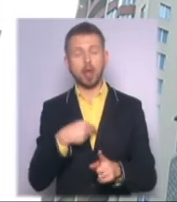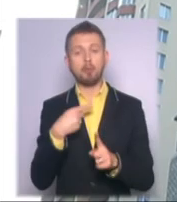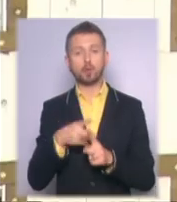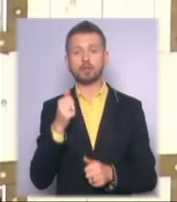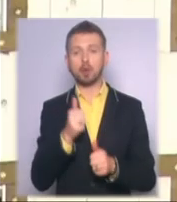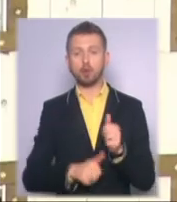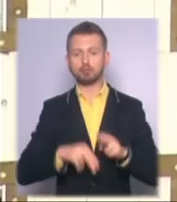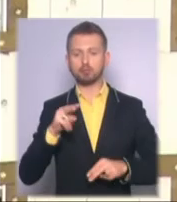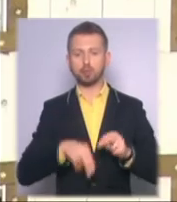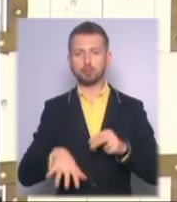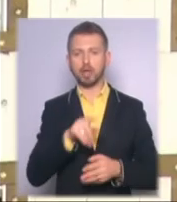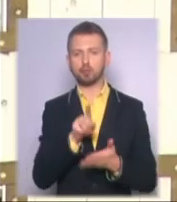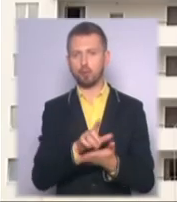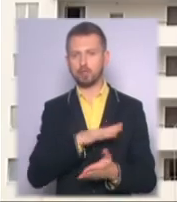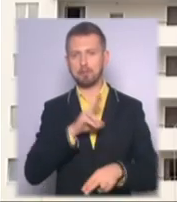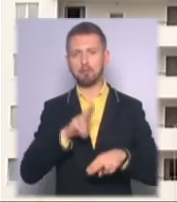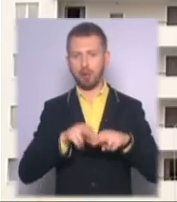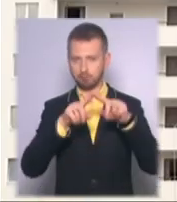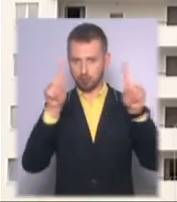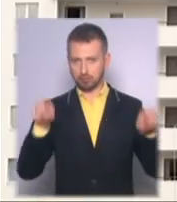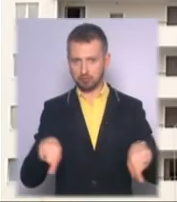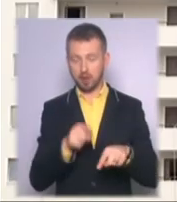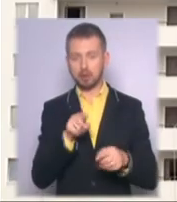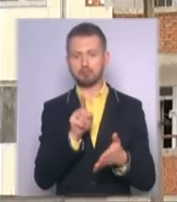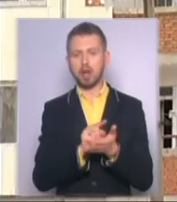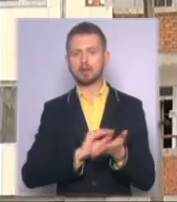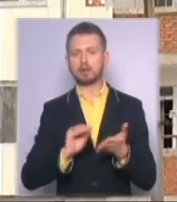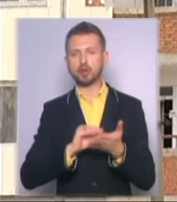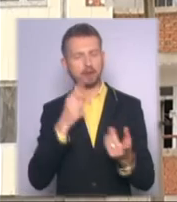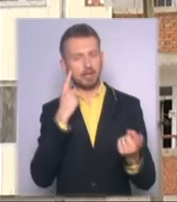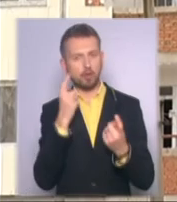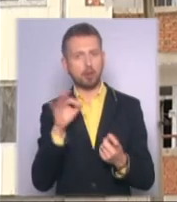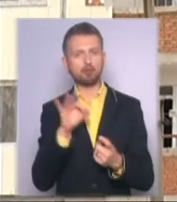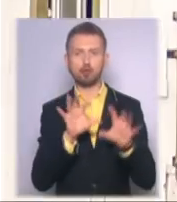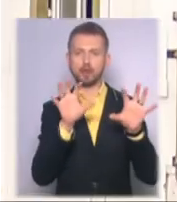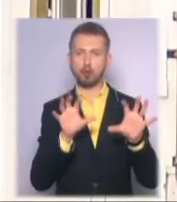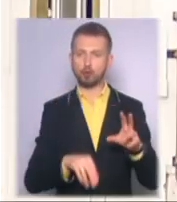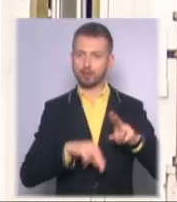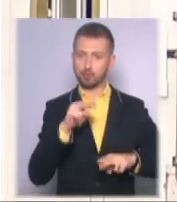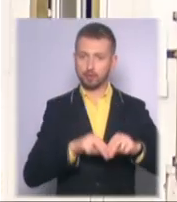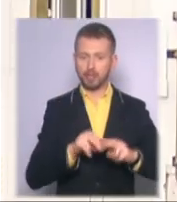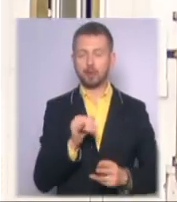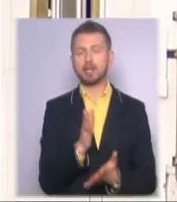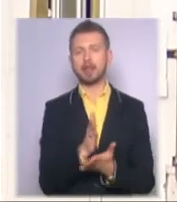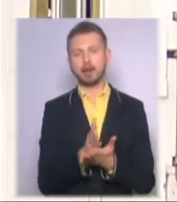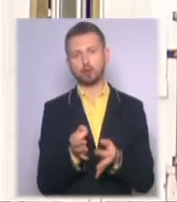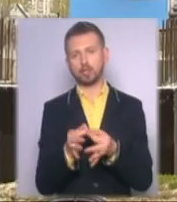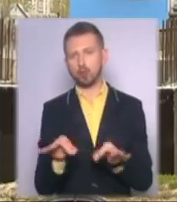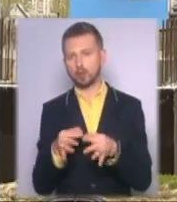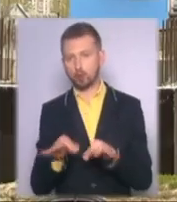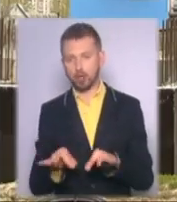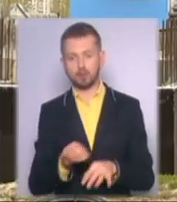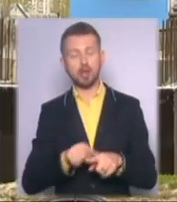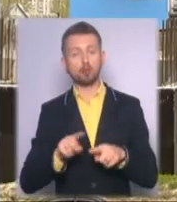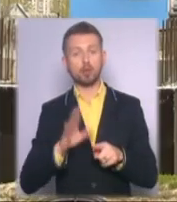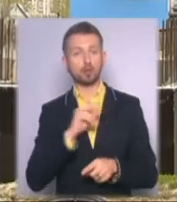кожному будмайданчику повинен бути паспорт об'єкта, в якому має зазначатися інформація щодо законності будівництва та наявності дозволів. Днями запрацює